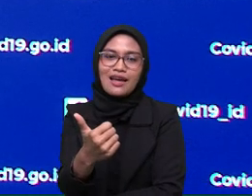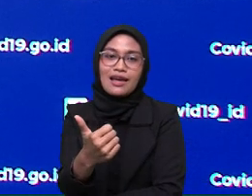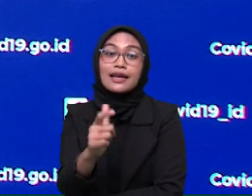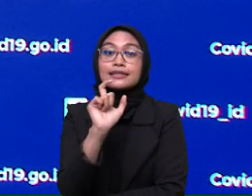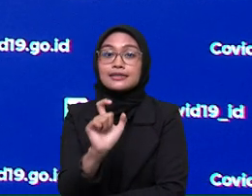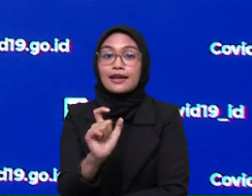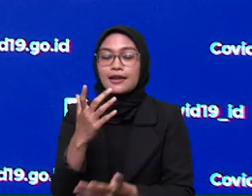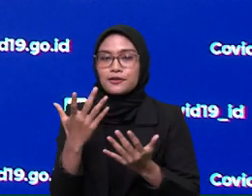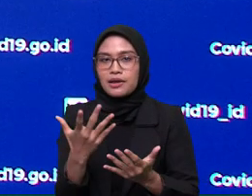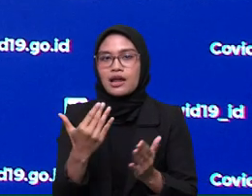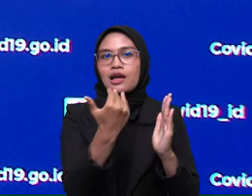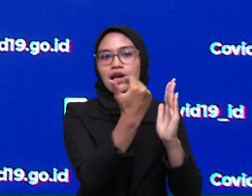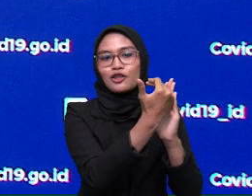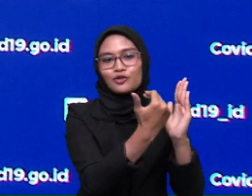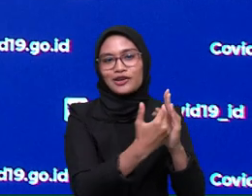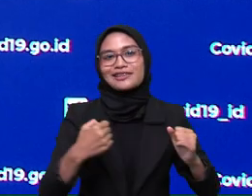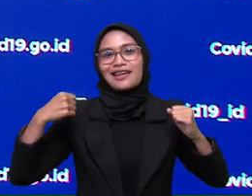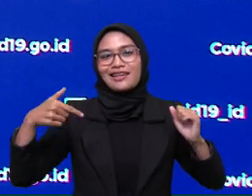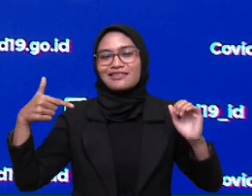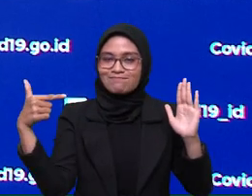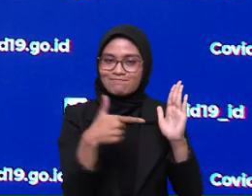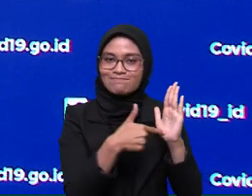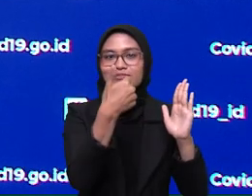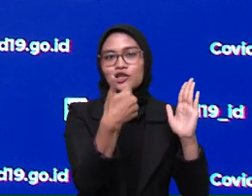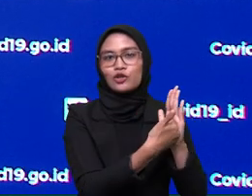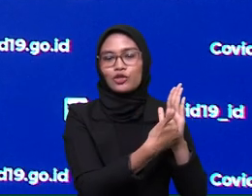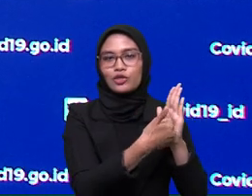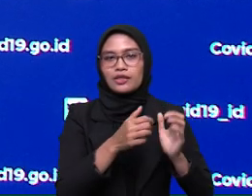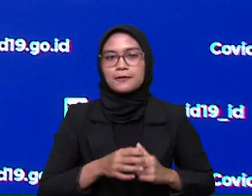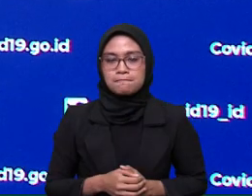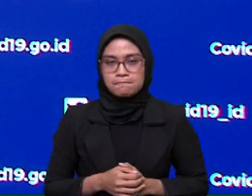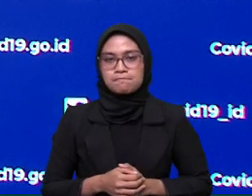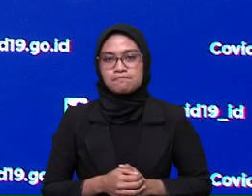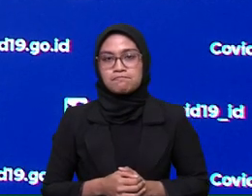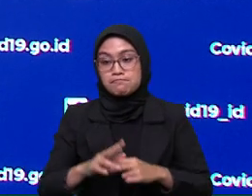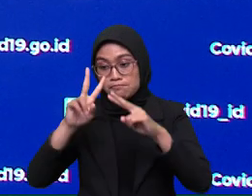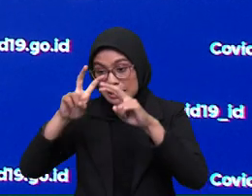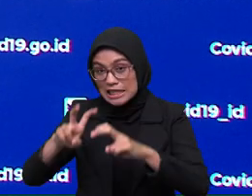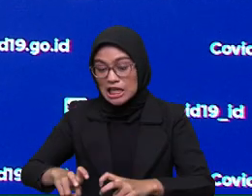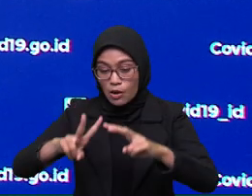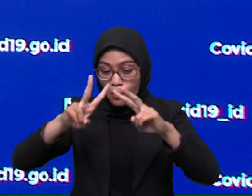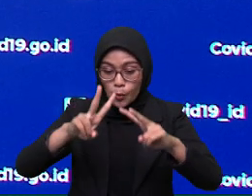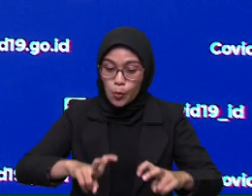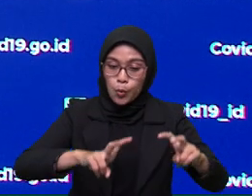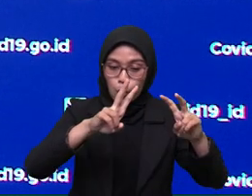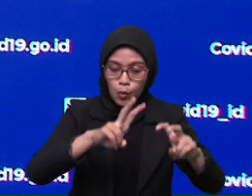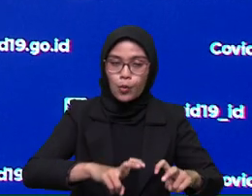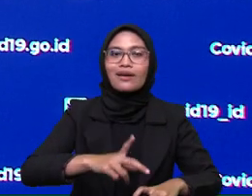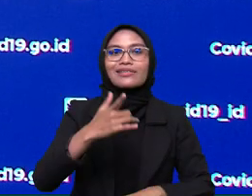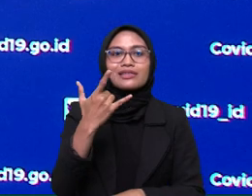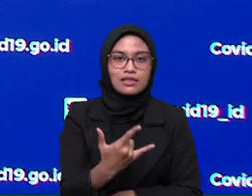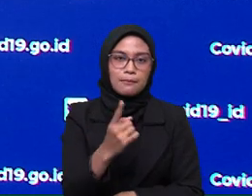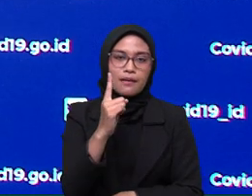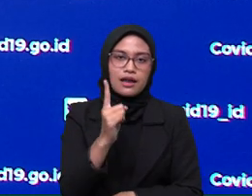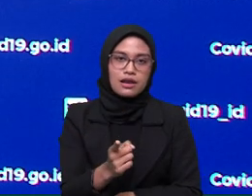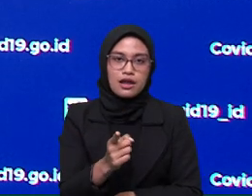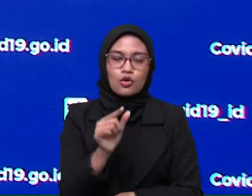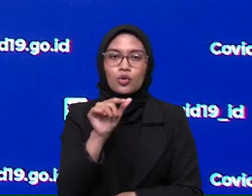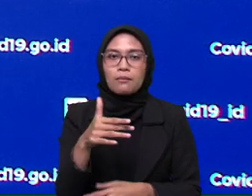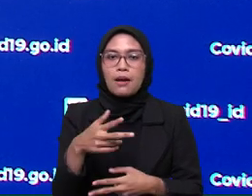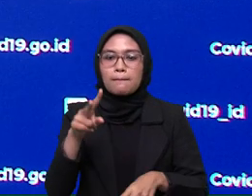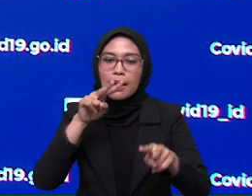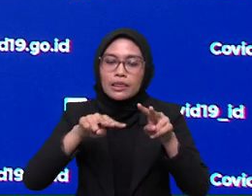dan sehat Hai surveilans epidemiologi akan terus dilakukan oleh pemerintah untuk memantau perkembangan varian baru